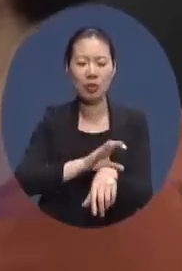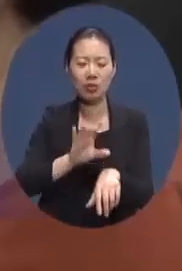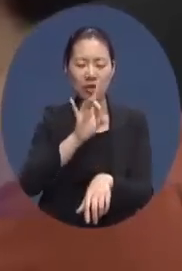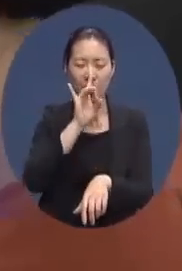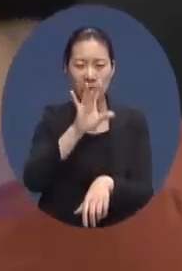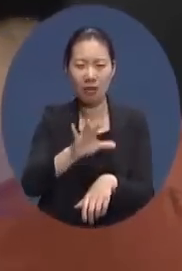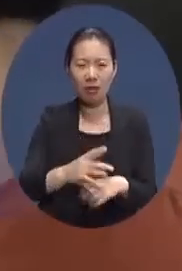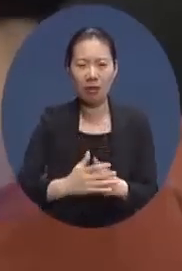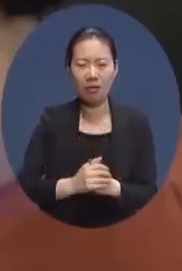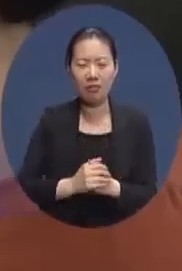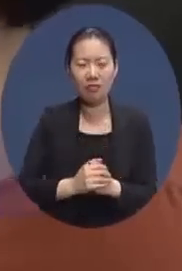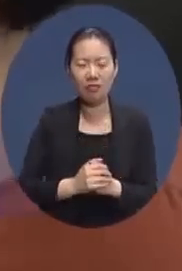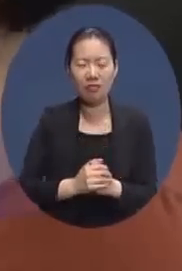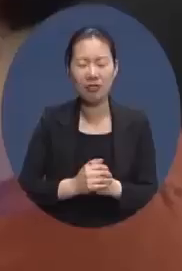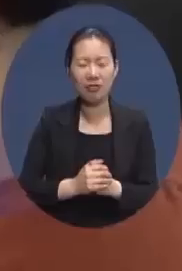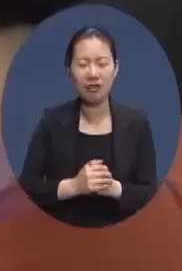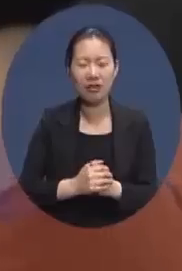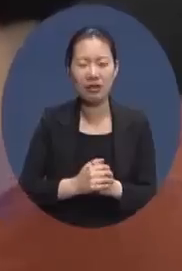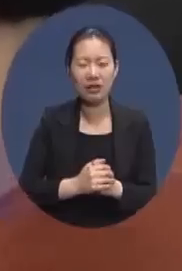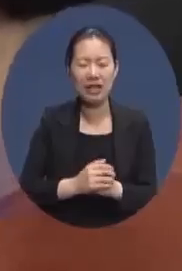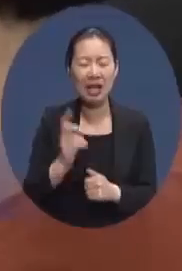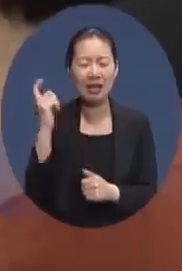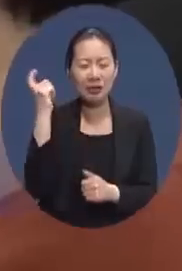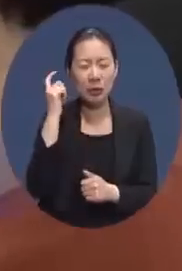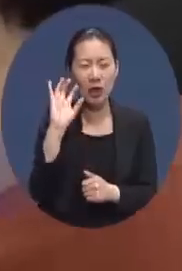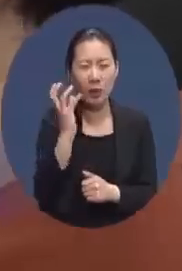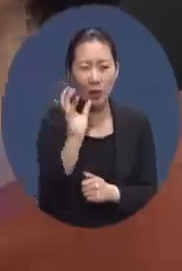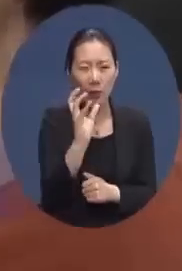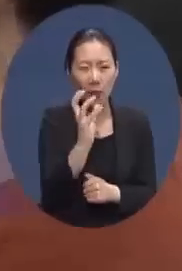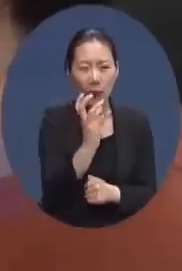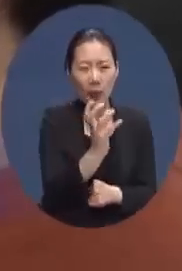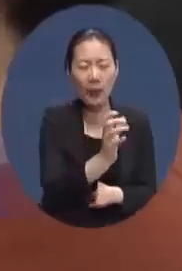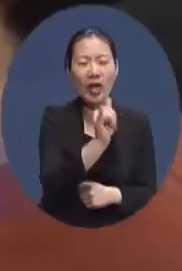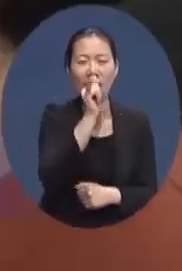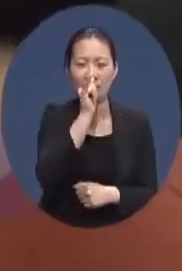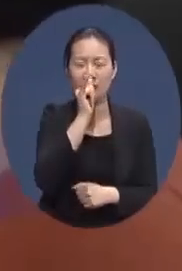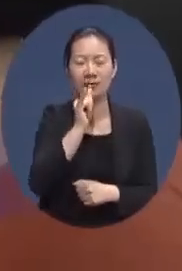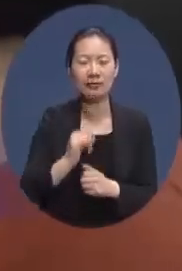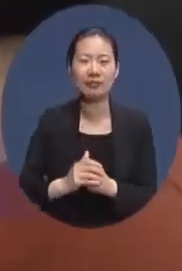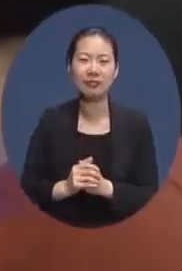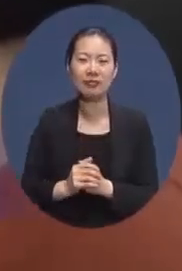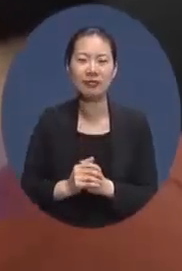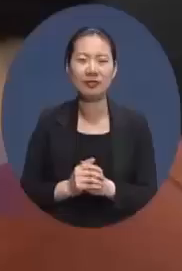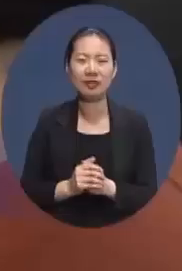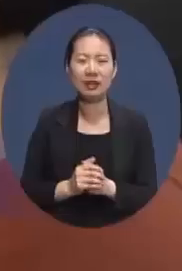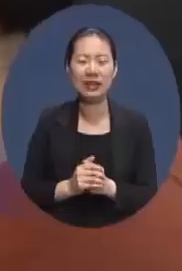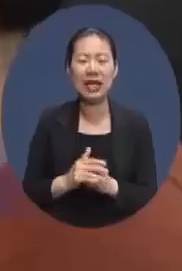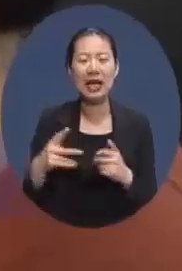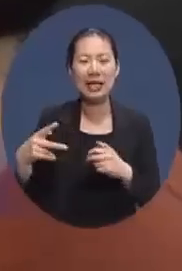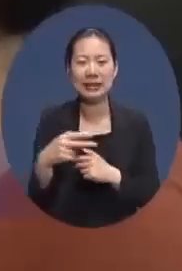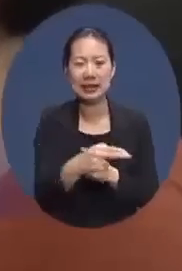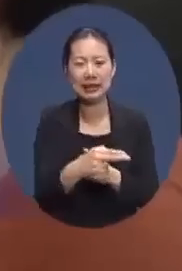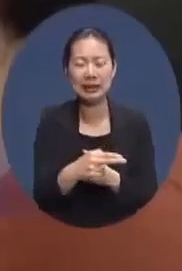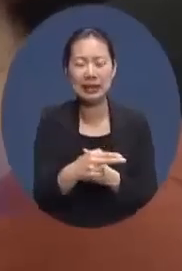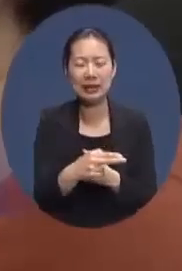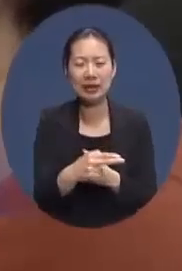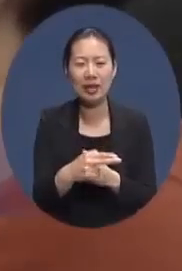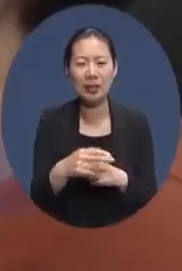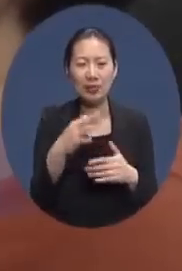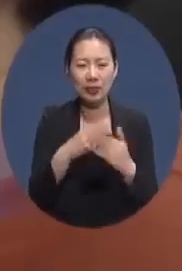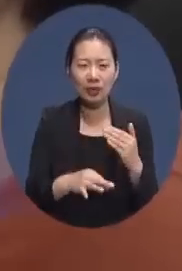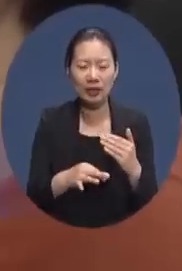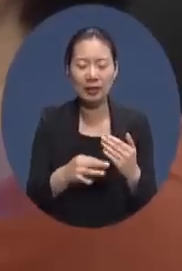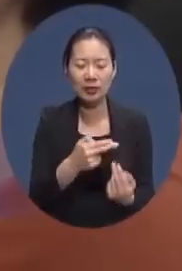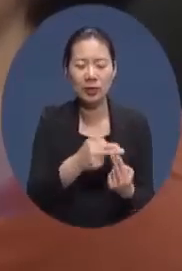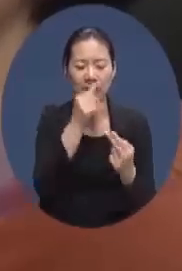얘야. 이런 사이렌이 울려요, 선생님. 차단 프로그램을 깔아놔서요. 제가 열어놓은 시간이 아닌 시간에